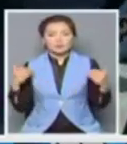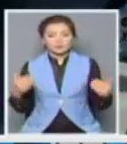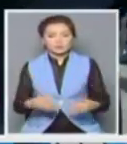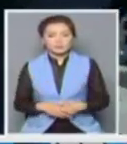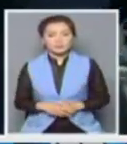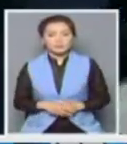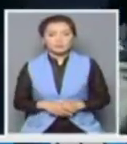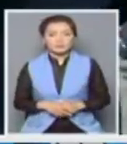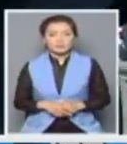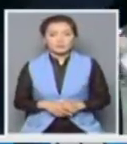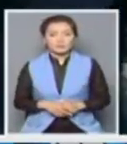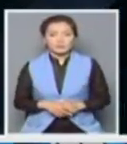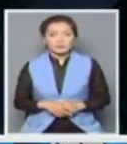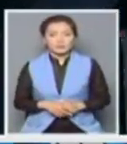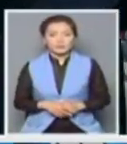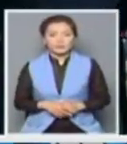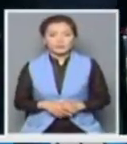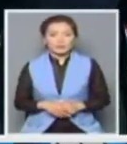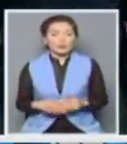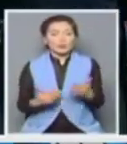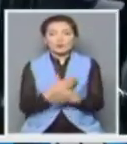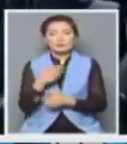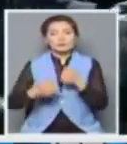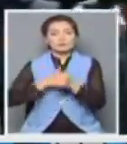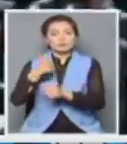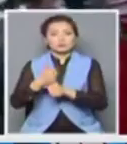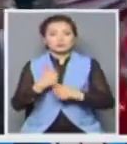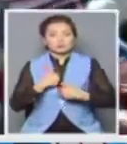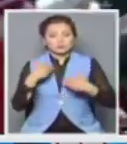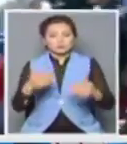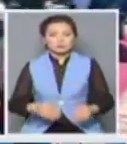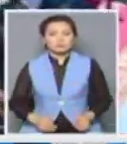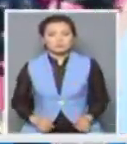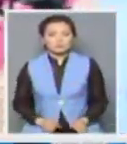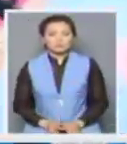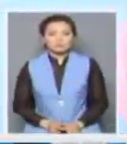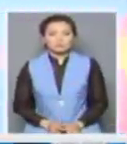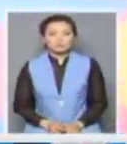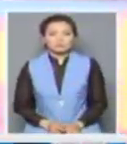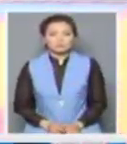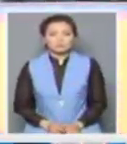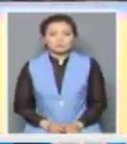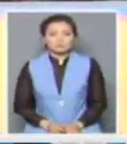кетіп жатыр. Еліміз тек жаңа президентіміз құтты болсын. Аңсаған Сайлауқызы, Айбек Қалымов.